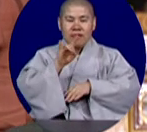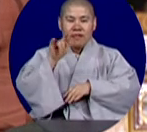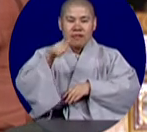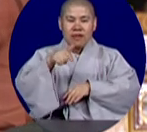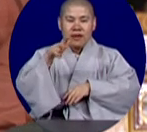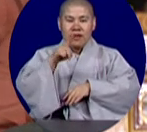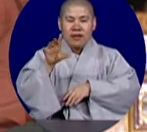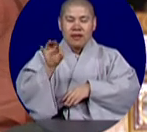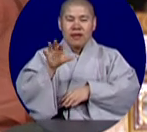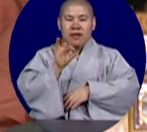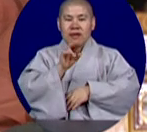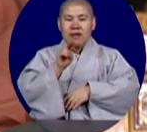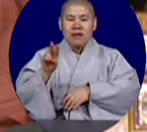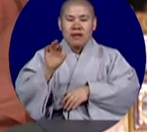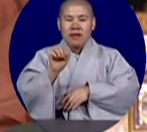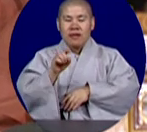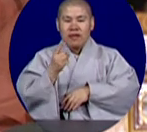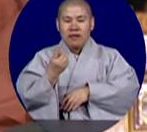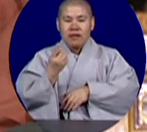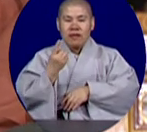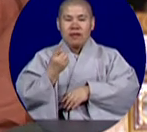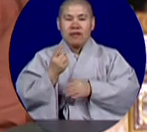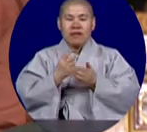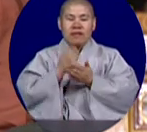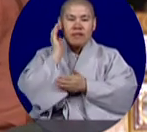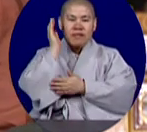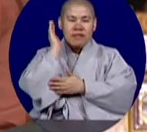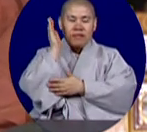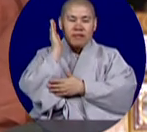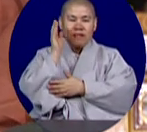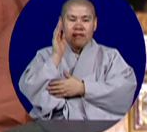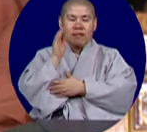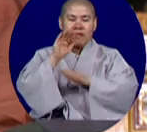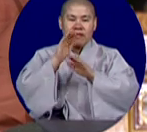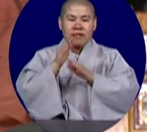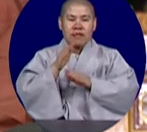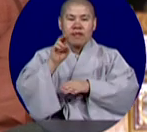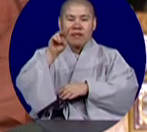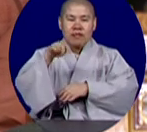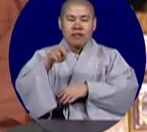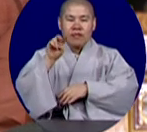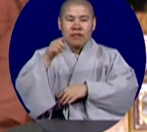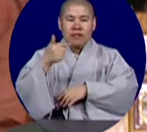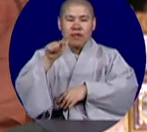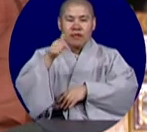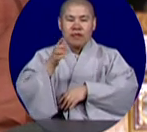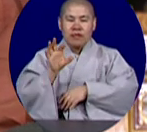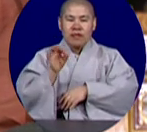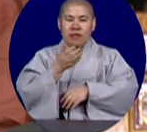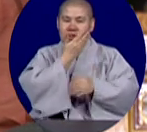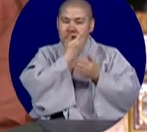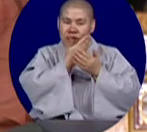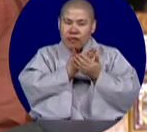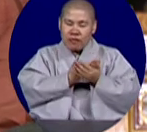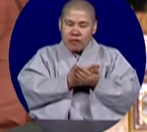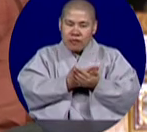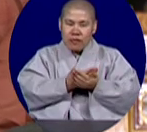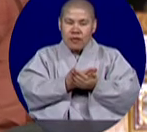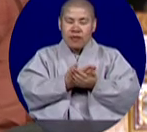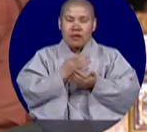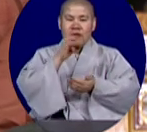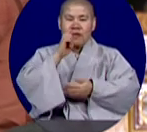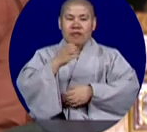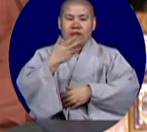백장야호라는 법문이 있는데요. 무문관이라는 책이 있는데 거기에 중요한 화두를